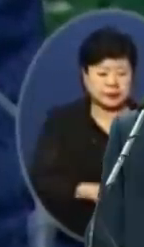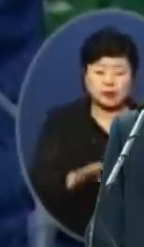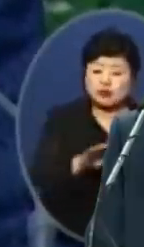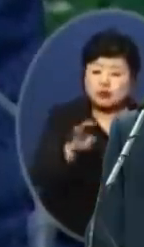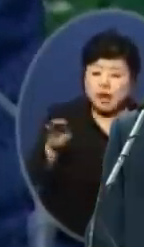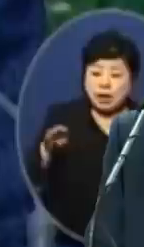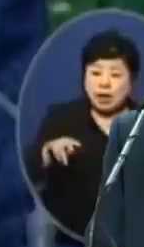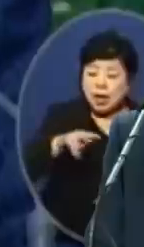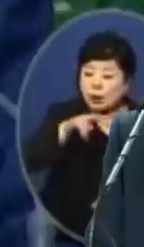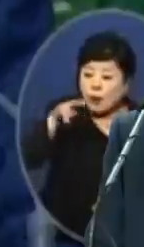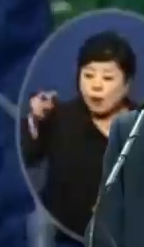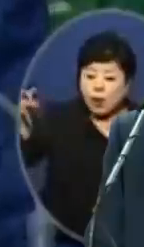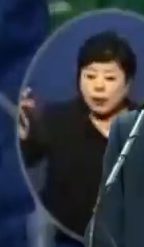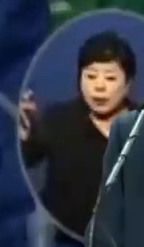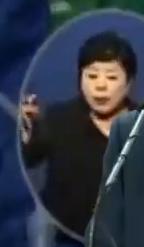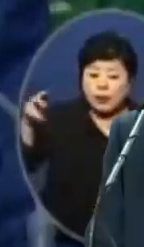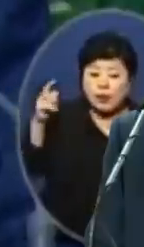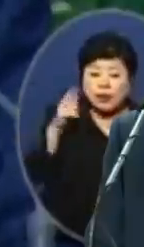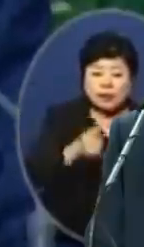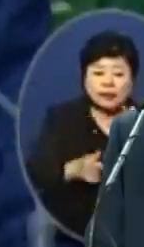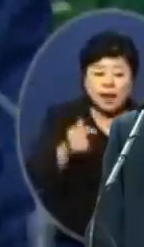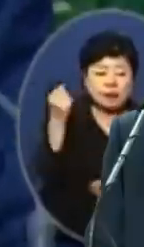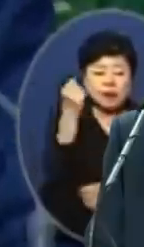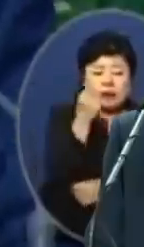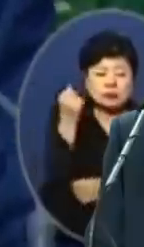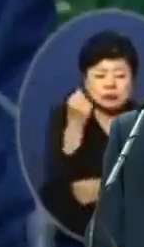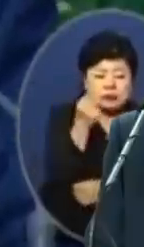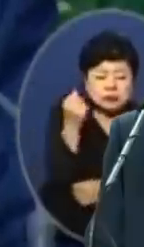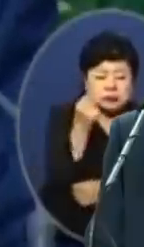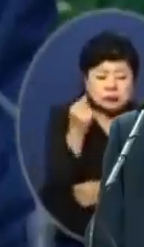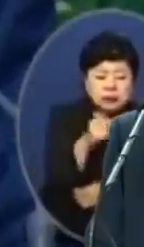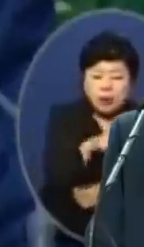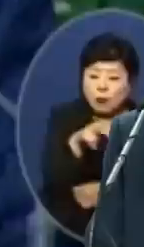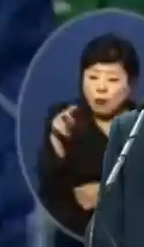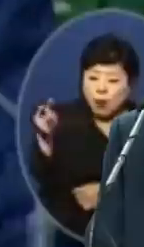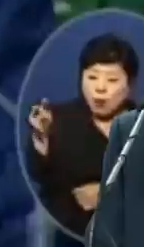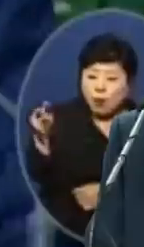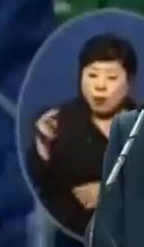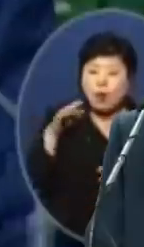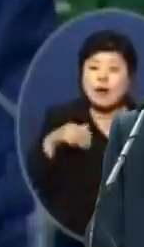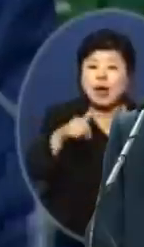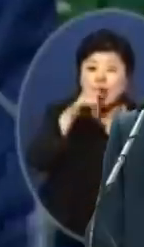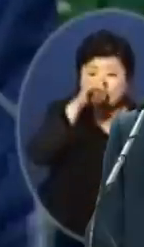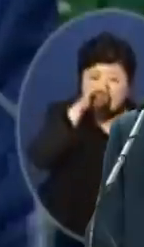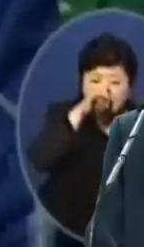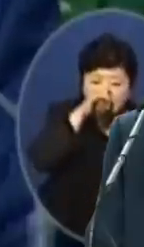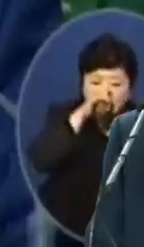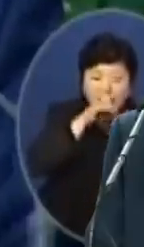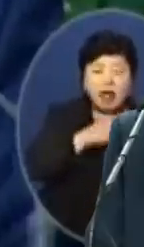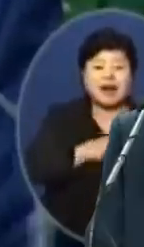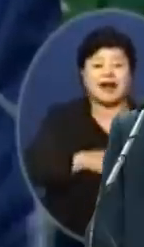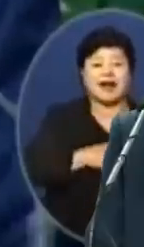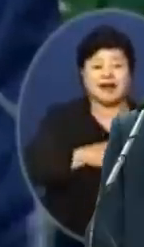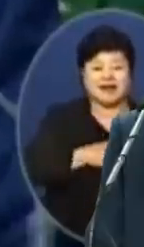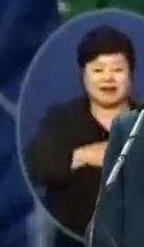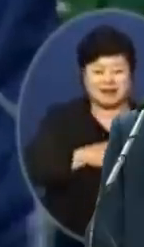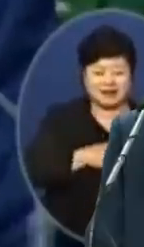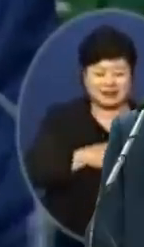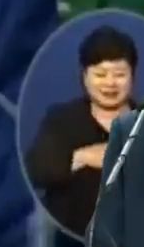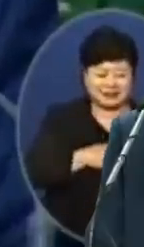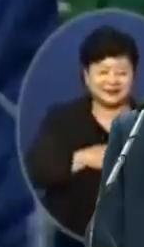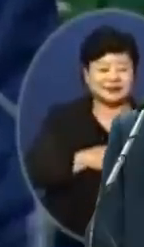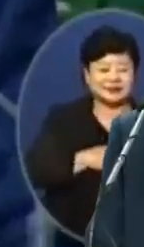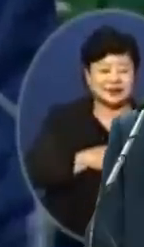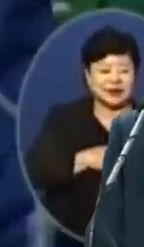밖을 내보다 보면 나무가 막 바람에 날리는데 왼편으로 기울어지면 바람이 오른편에서